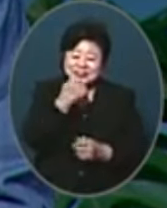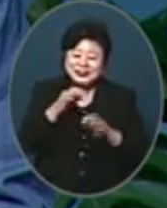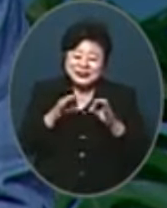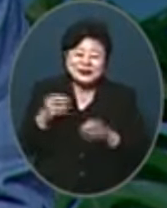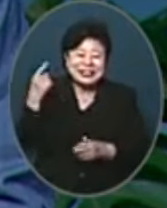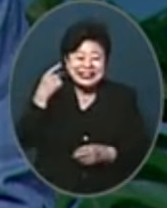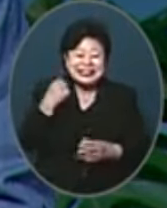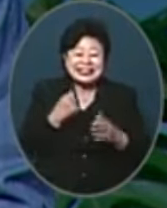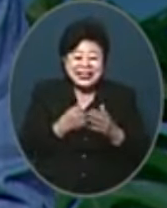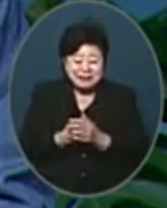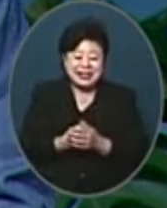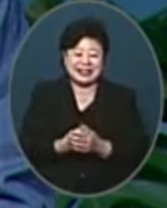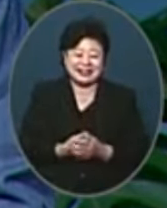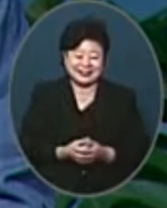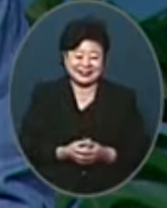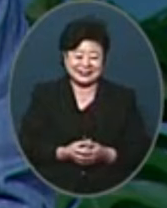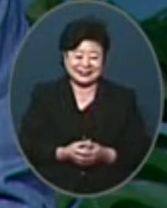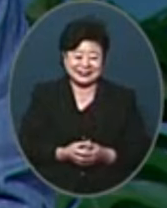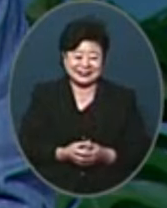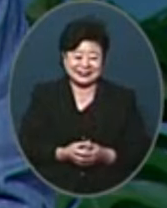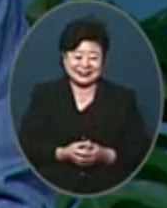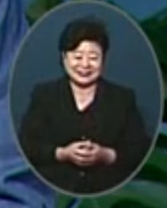들리기 때문에